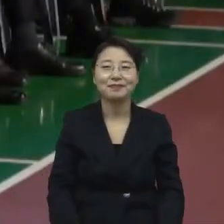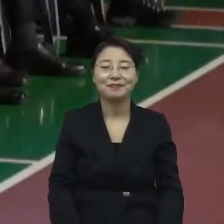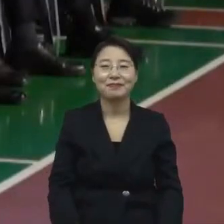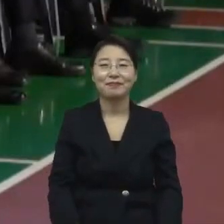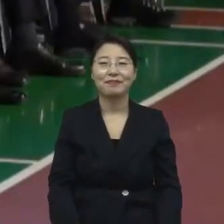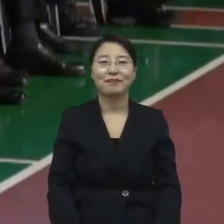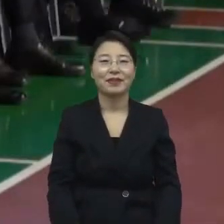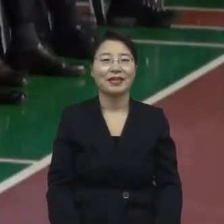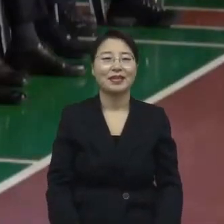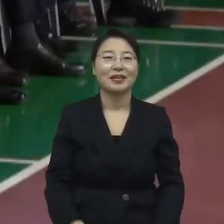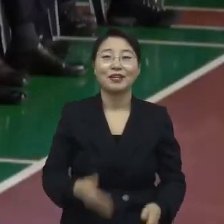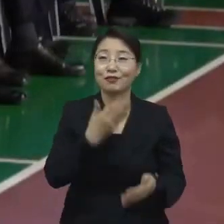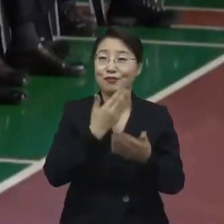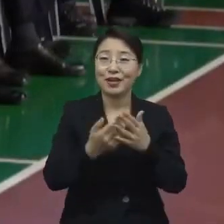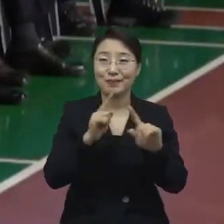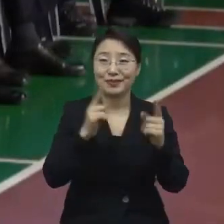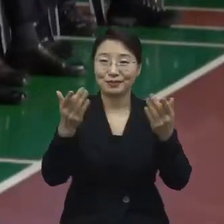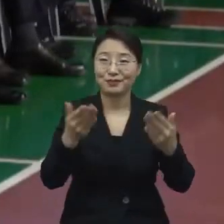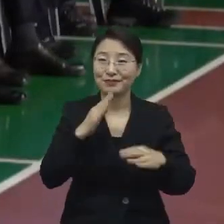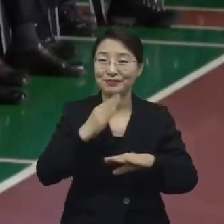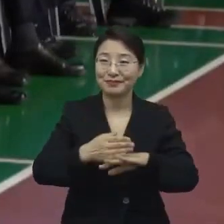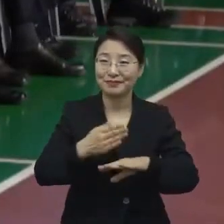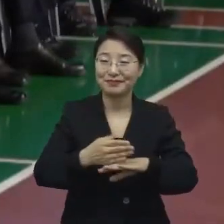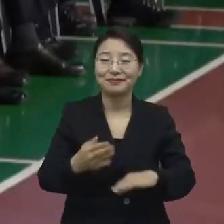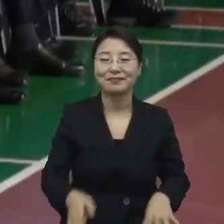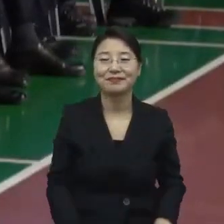네, 소중한 말씀 감사드립니다.